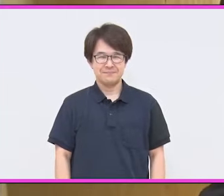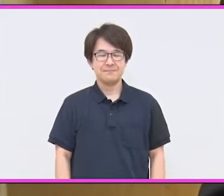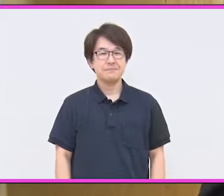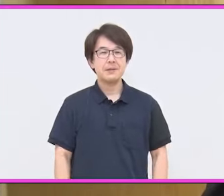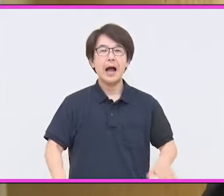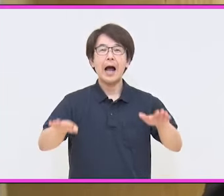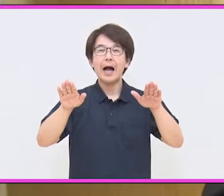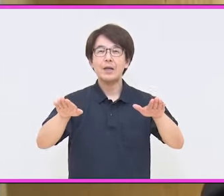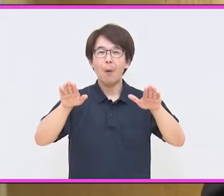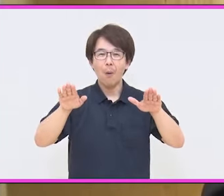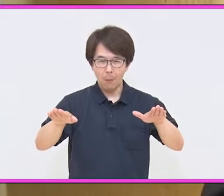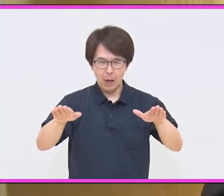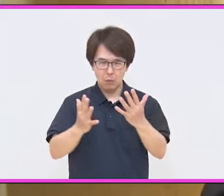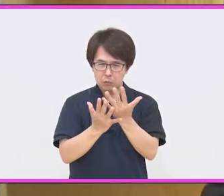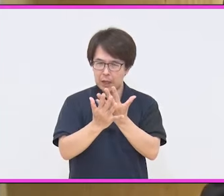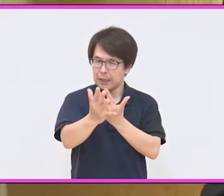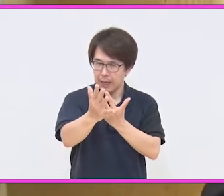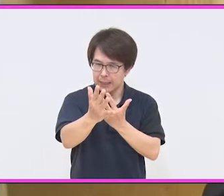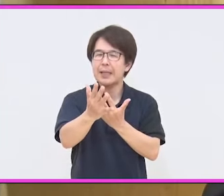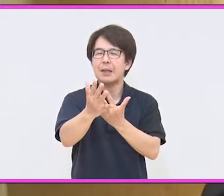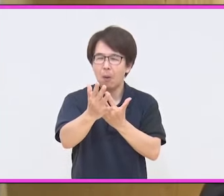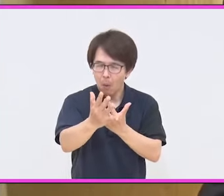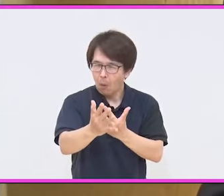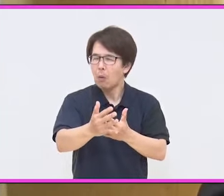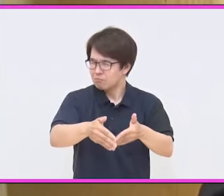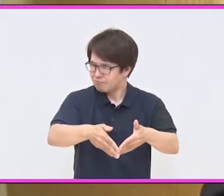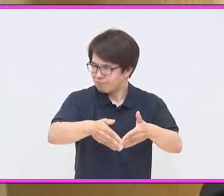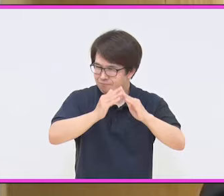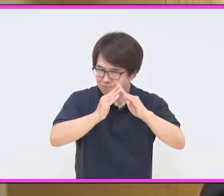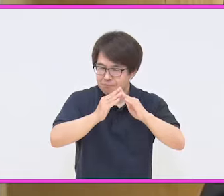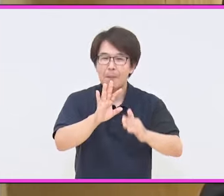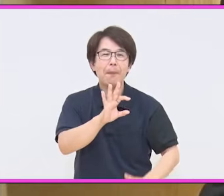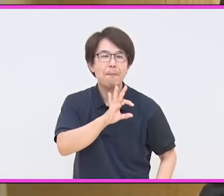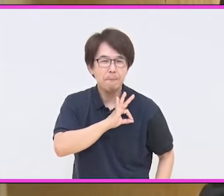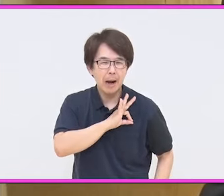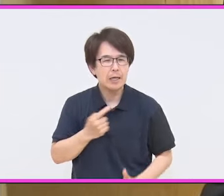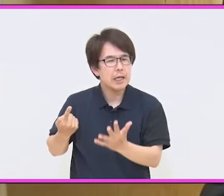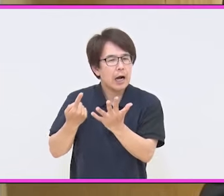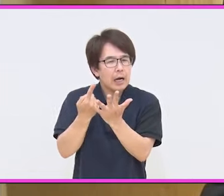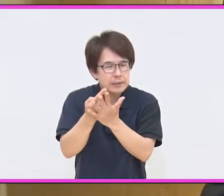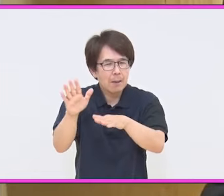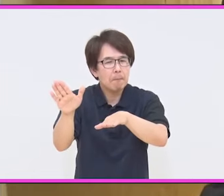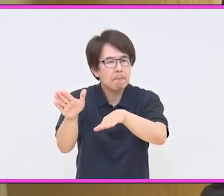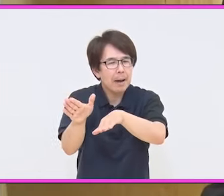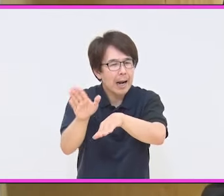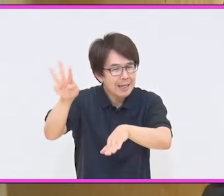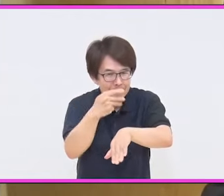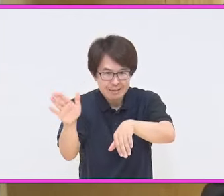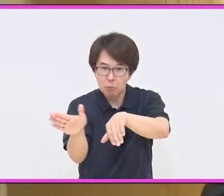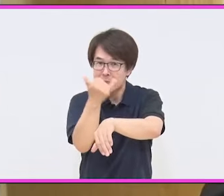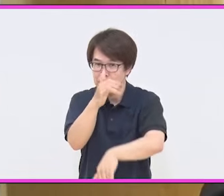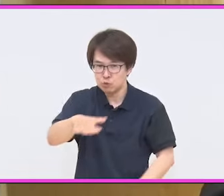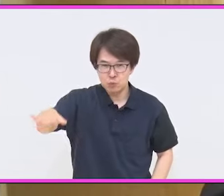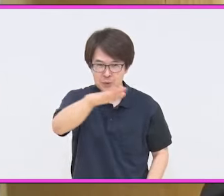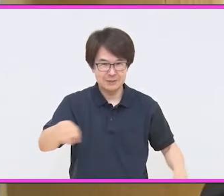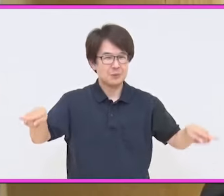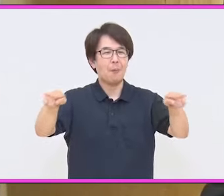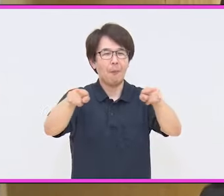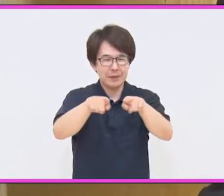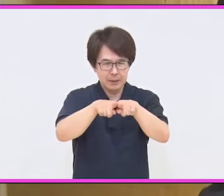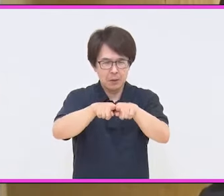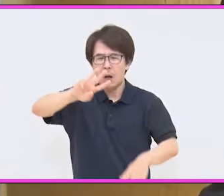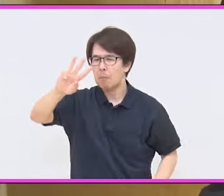今日はこの大会を手掛けたメンバーや、あるいは参加したパラリンピアンの皆さん方と一緒に、パ